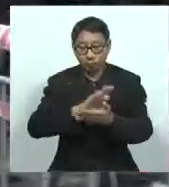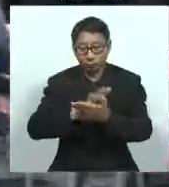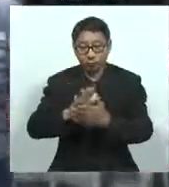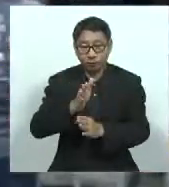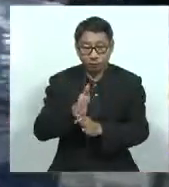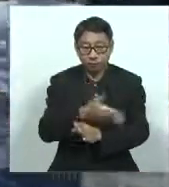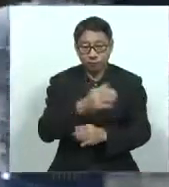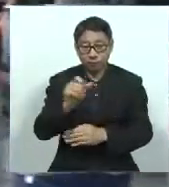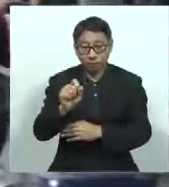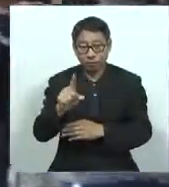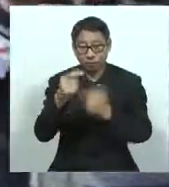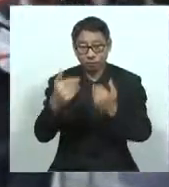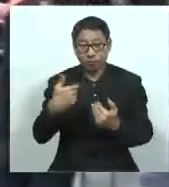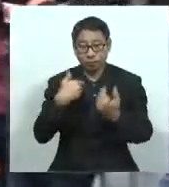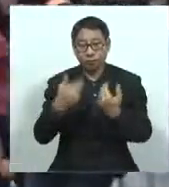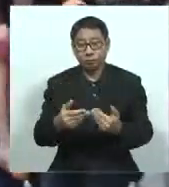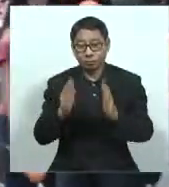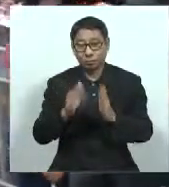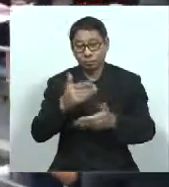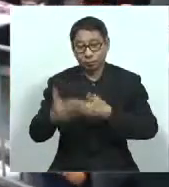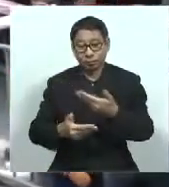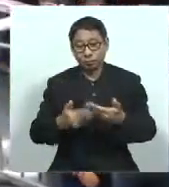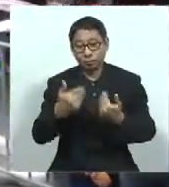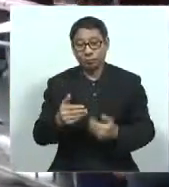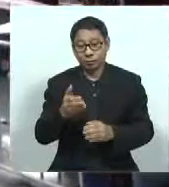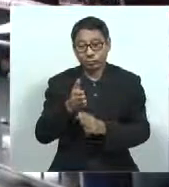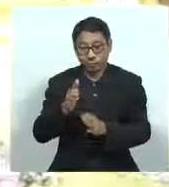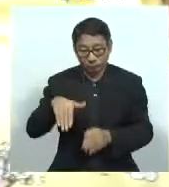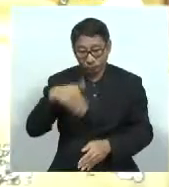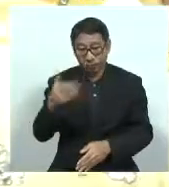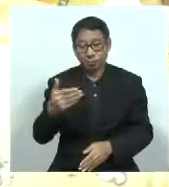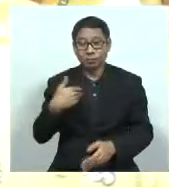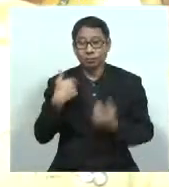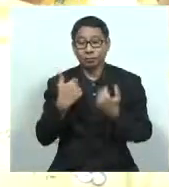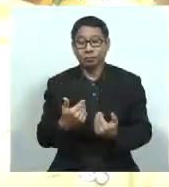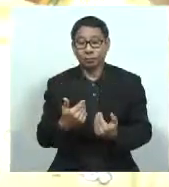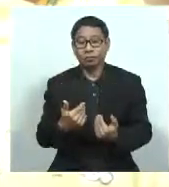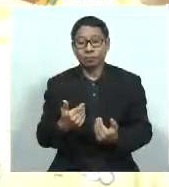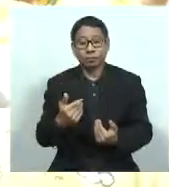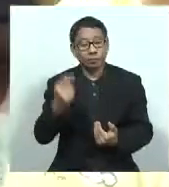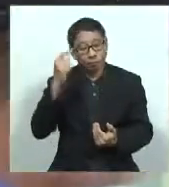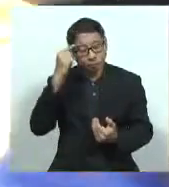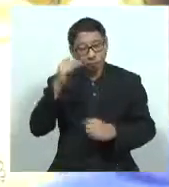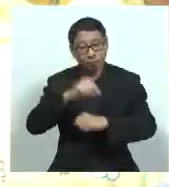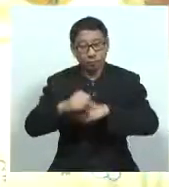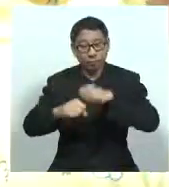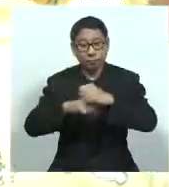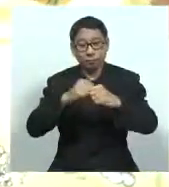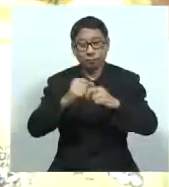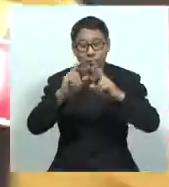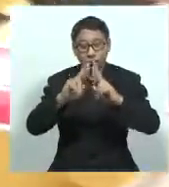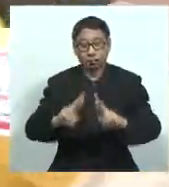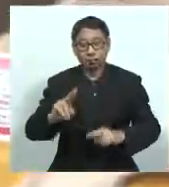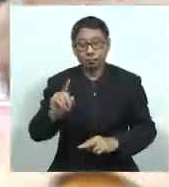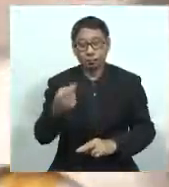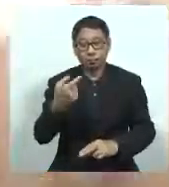ก่อนถึงวันศุกร์นี้เพื่อที่จะให้ผู้ค้าได้ขายของเป็นการชั่วคราวไปก่อนจากนั้นก็จะก่อสร้างแผงร้านค้า